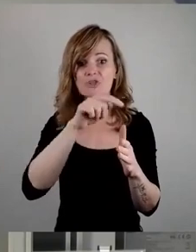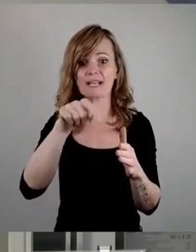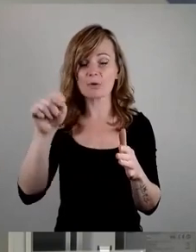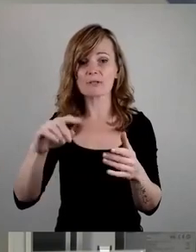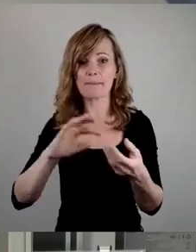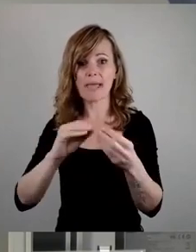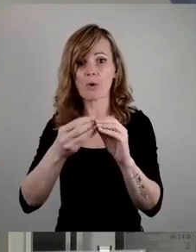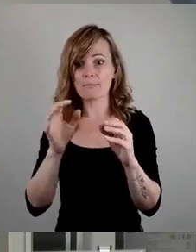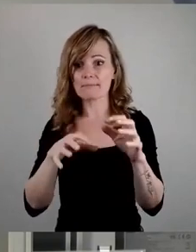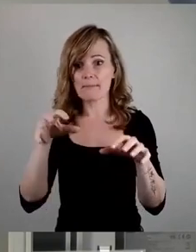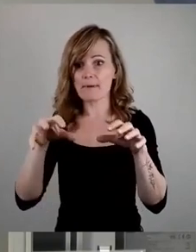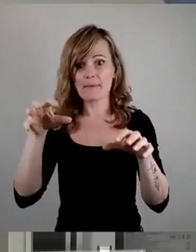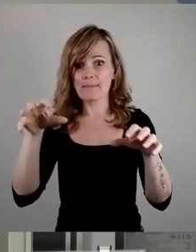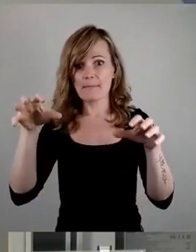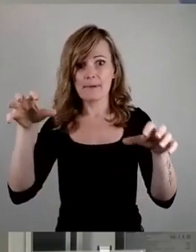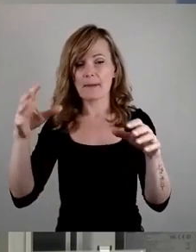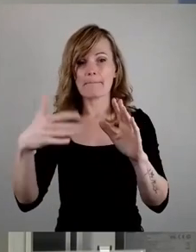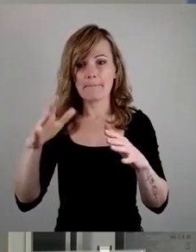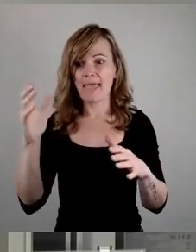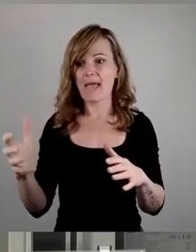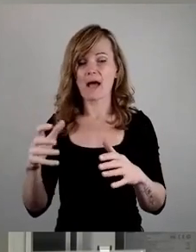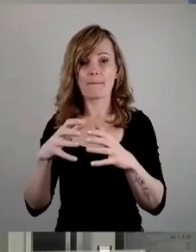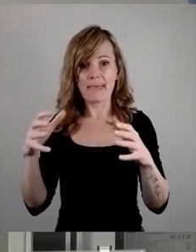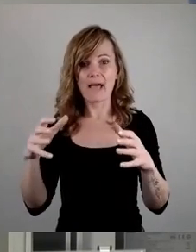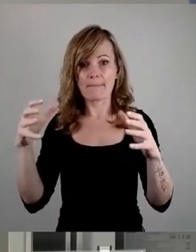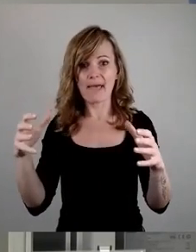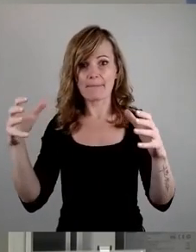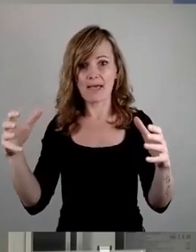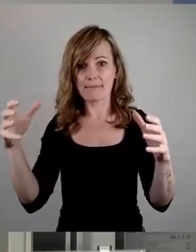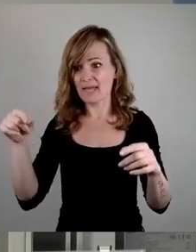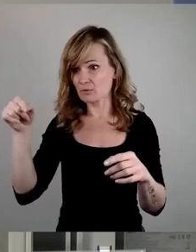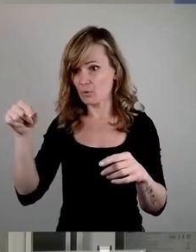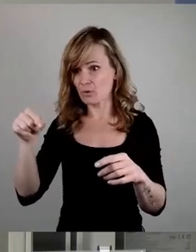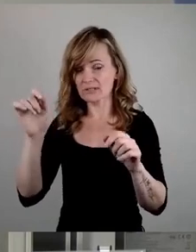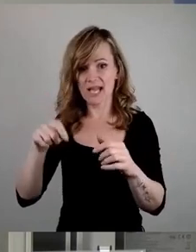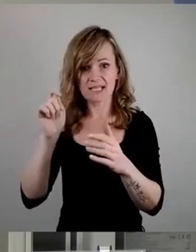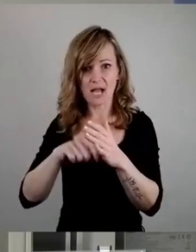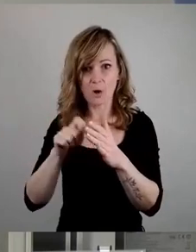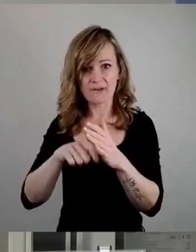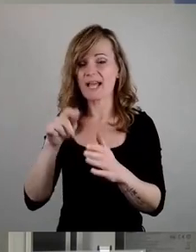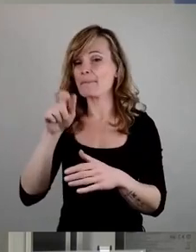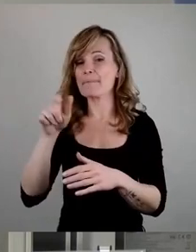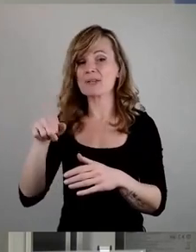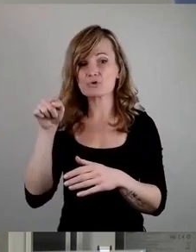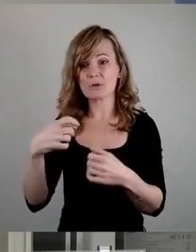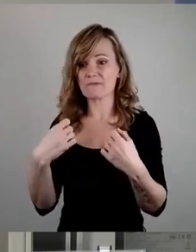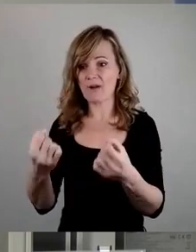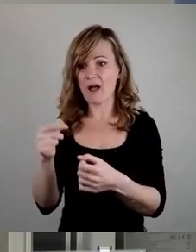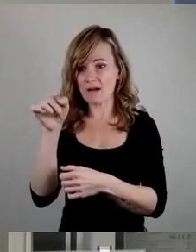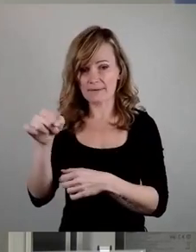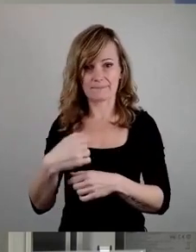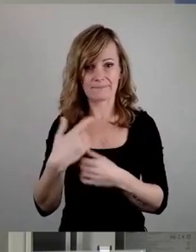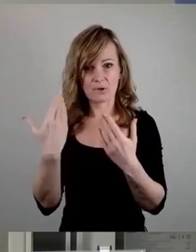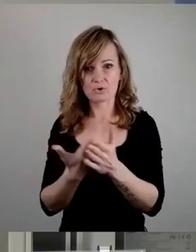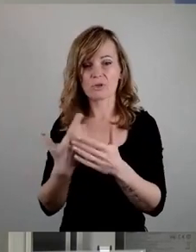immer attraktiver wird, immer mehr dort gekauft werden kann, dann fahren Menschen natürlich auch dahin. Und wenn ich mir schon so